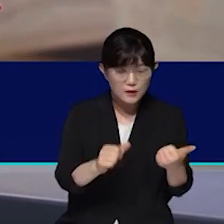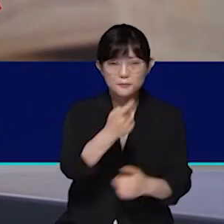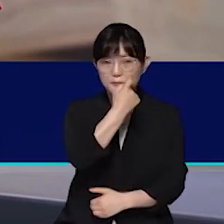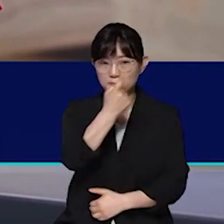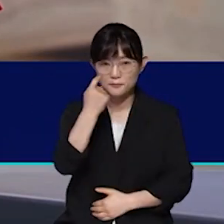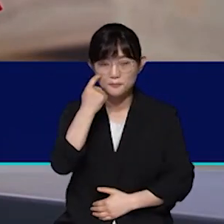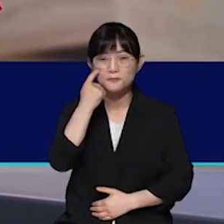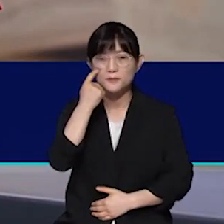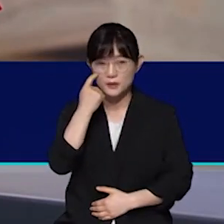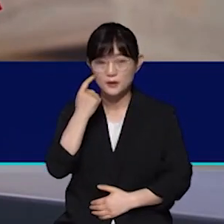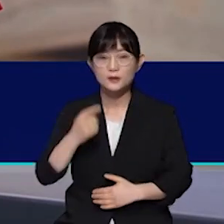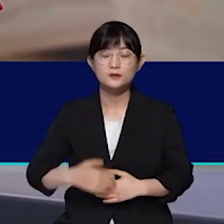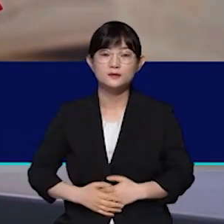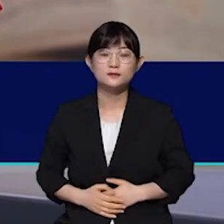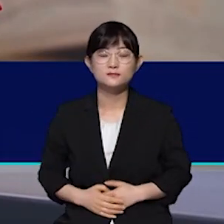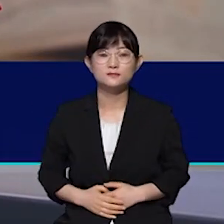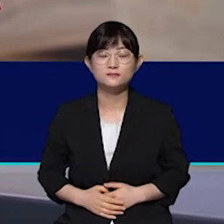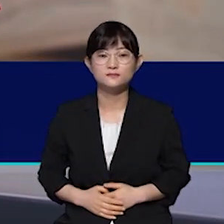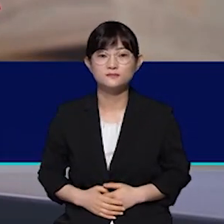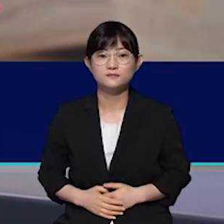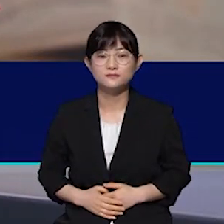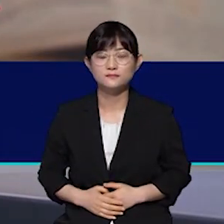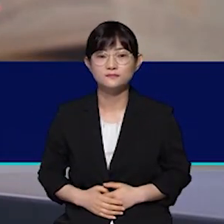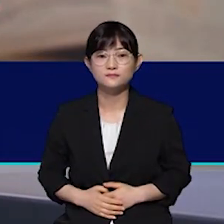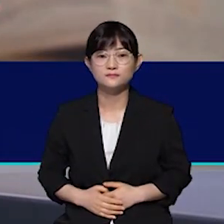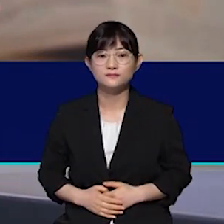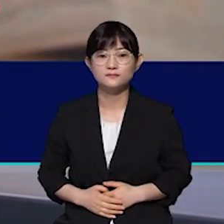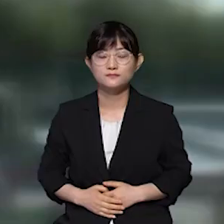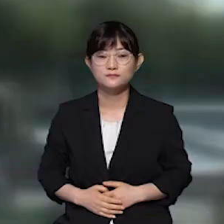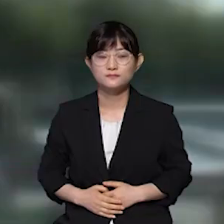사실이 확인됐습니다. 조윤정 기자입니다.